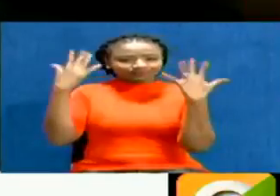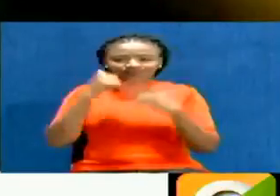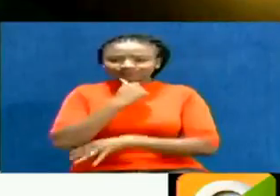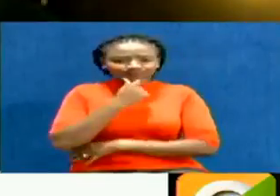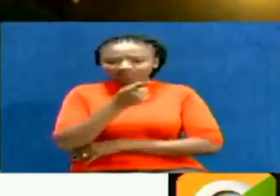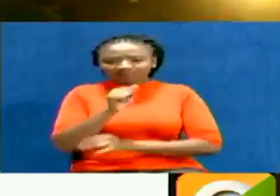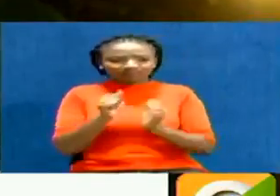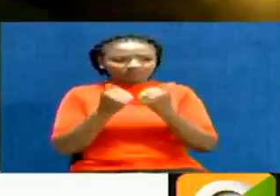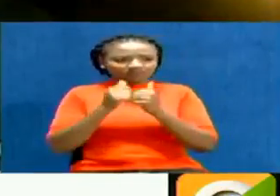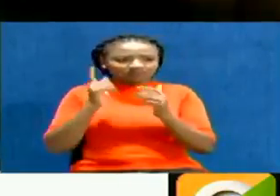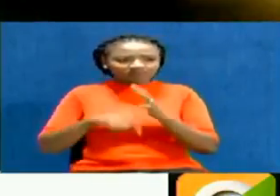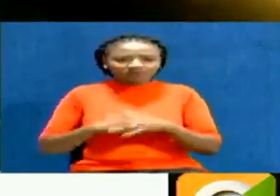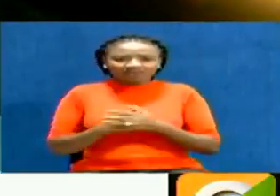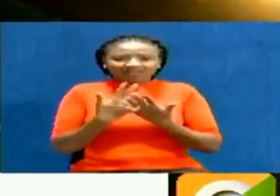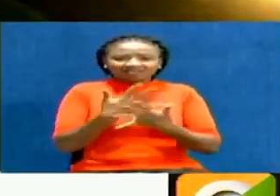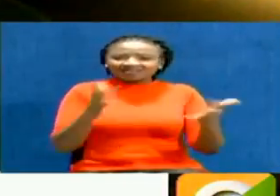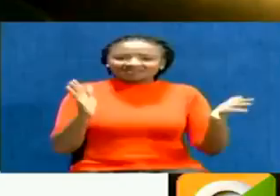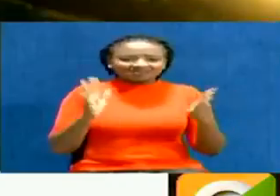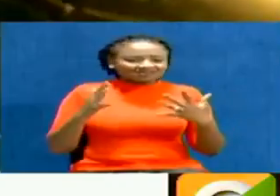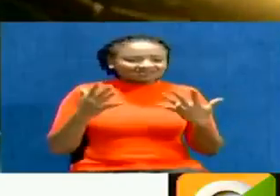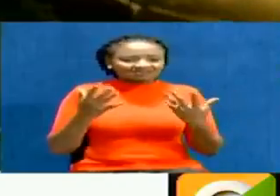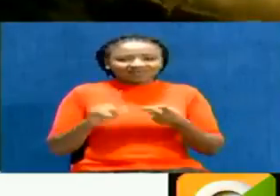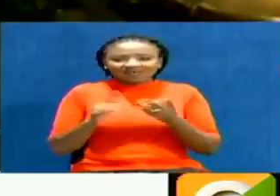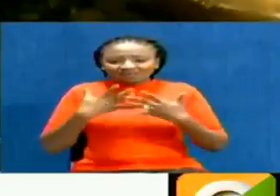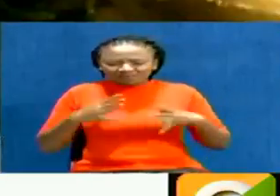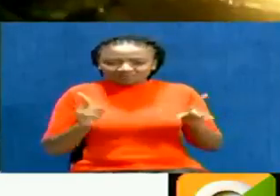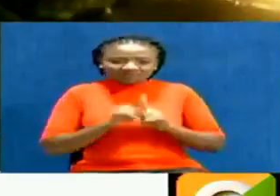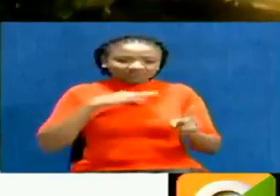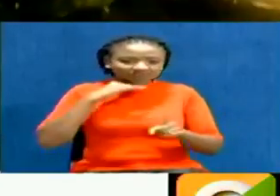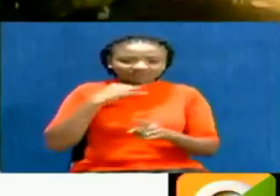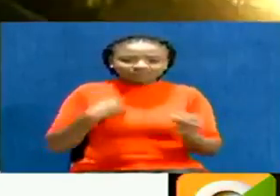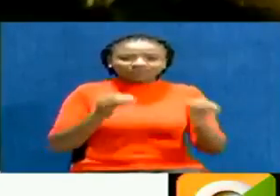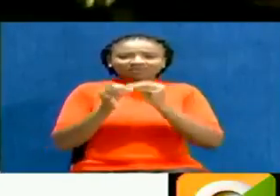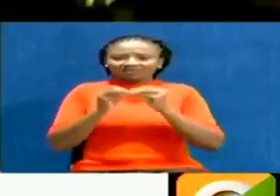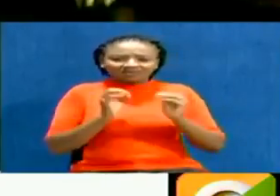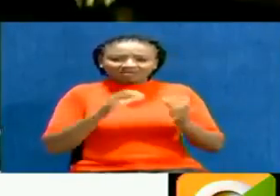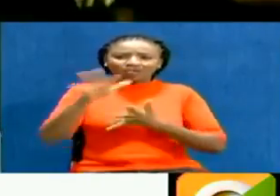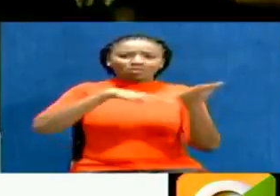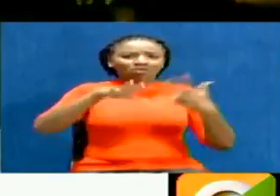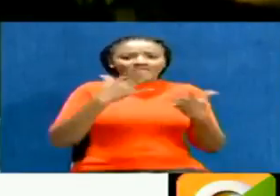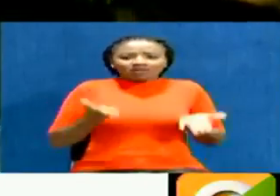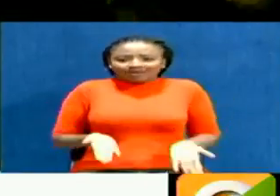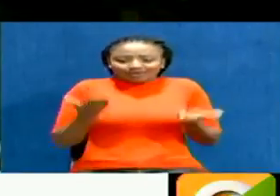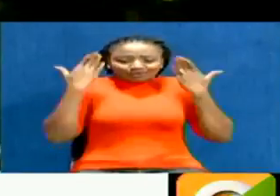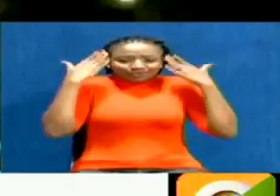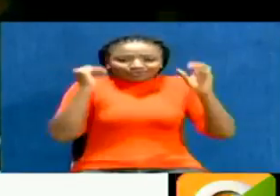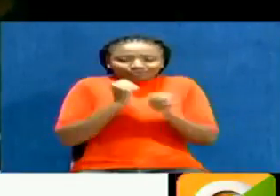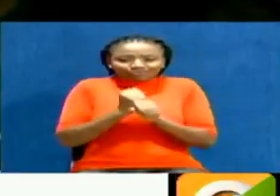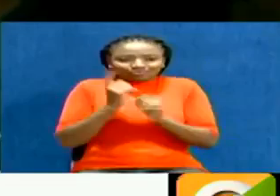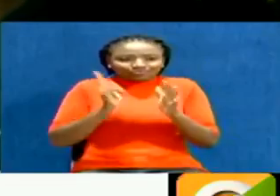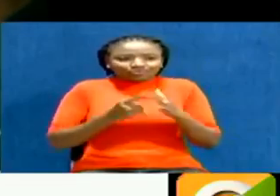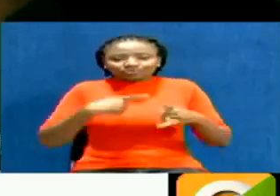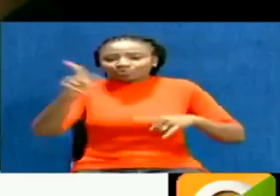mudemi, tukapoteza, batu wakapotea, tukakosa kupatana. Sasa tunakosa tufanye nini leo, hakuna na